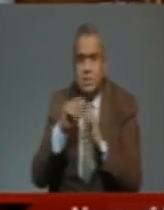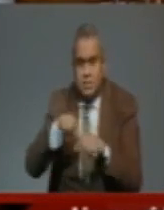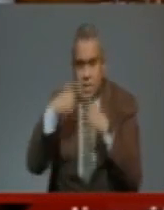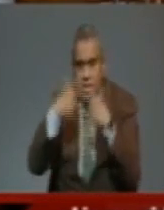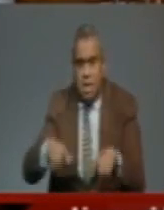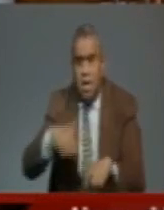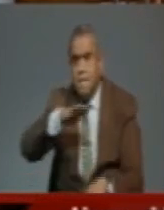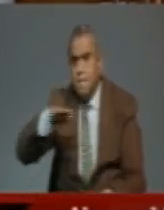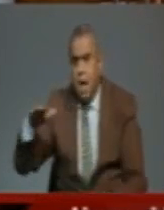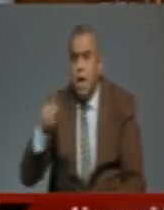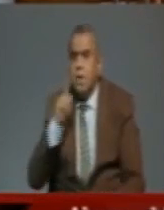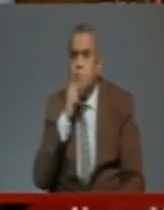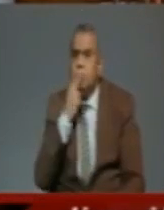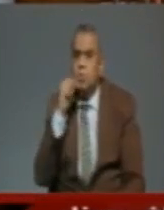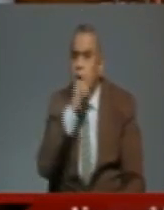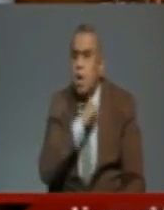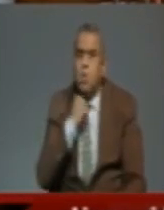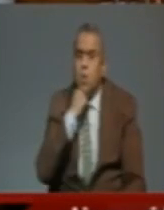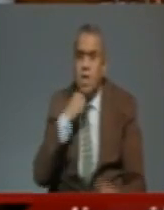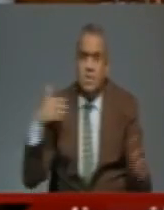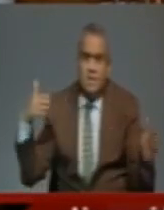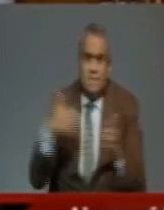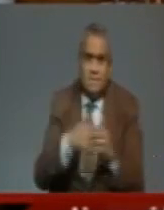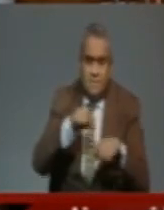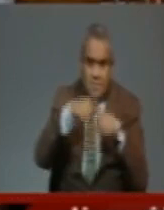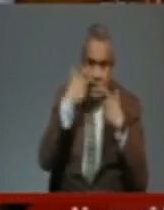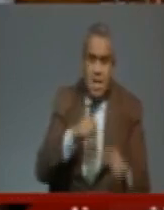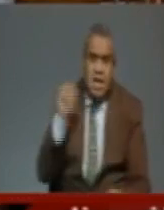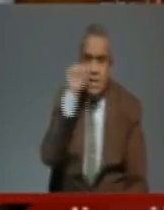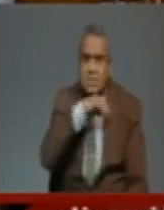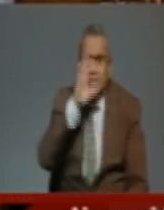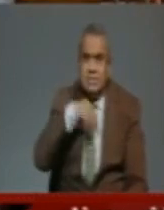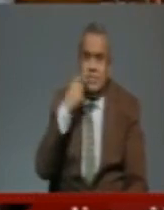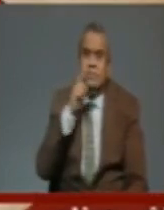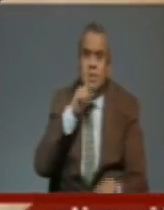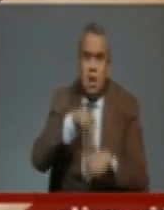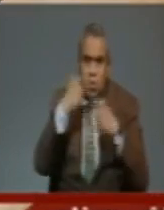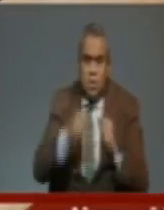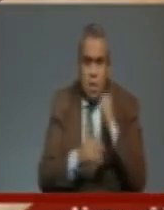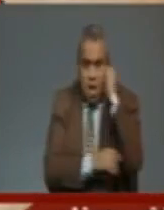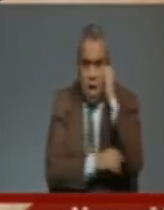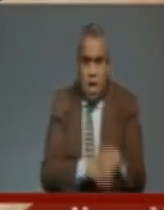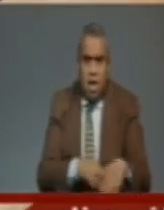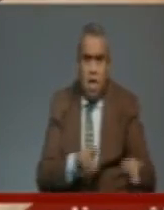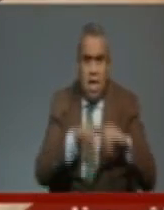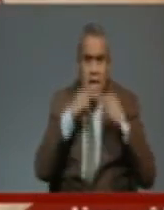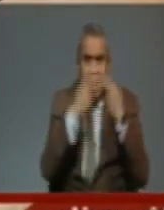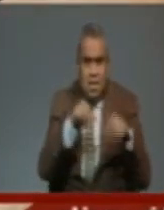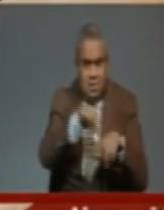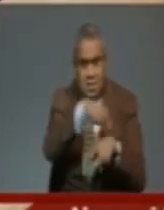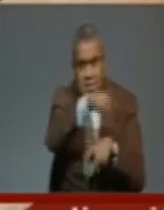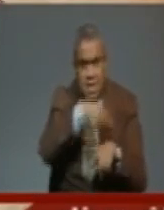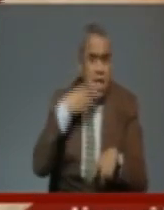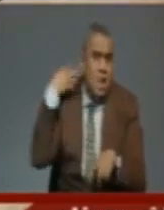المتوسط، وبينتهي في ميناء السلوم البري على الحدود الدوليه مع ليبيا الشقيقه. بيربط